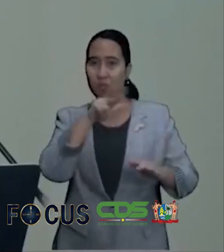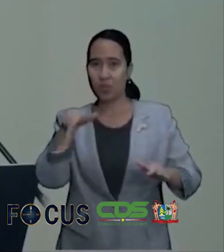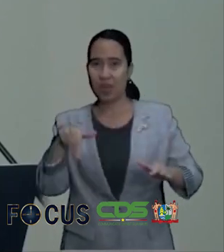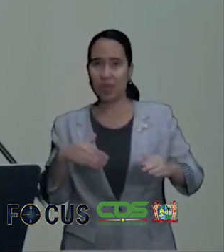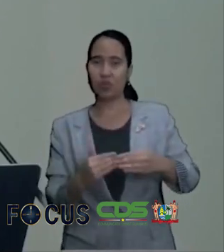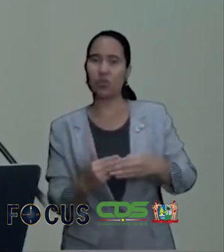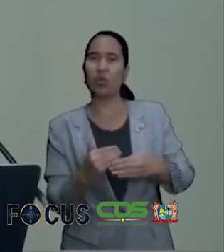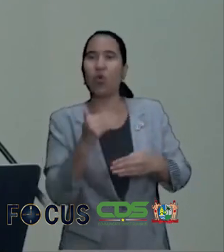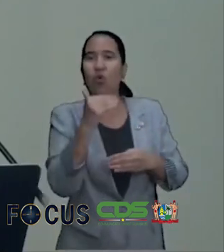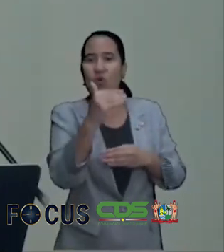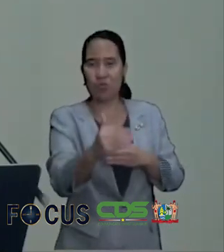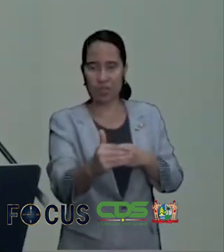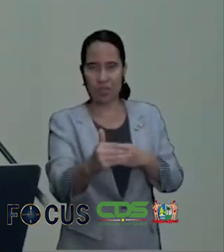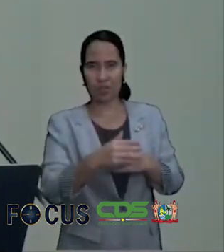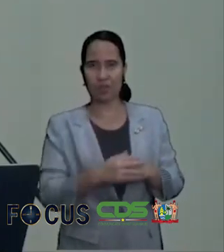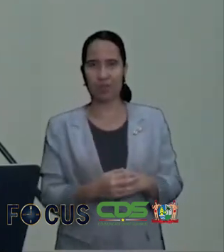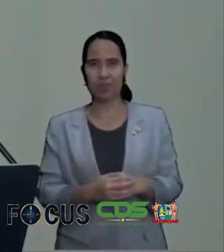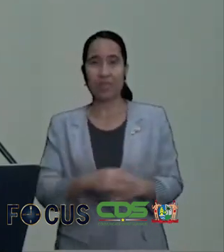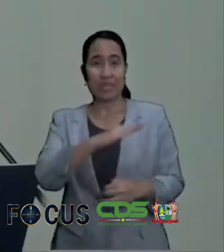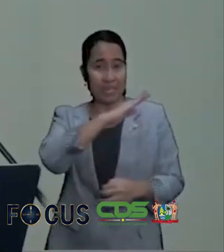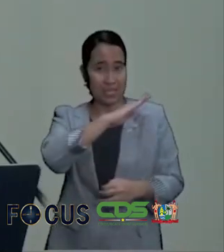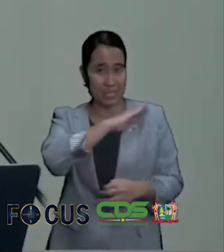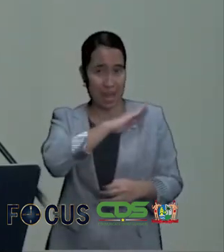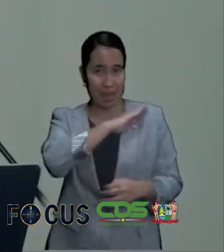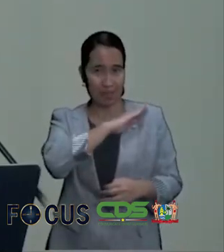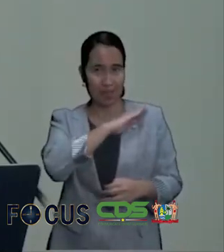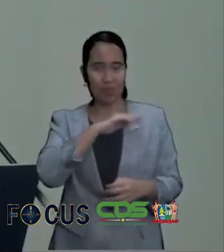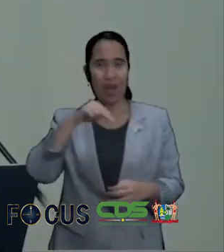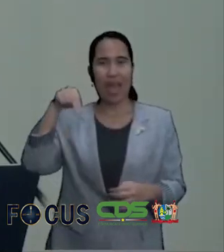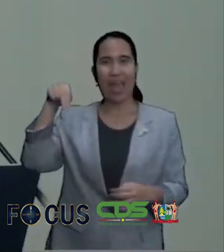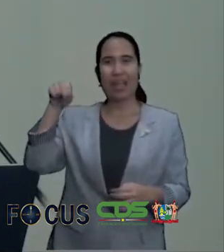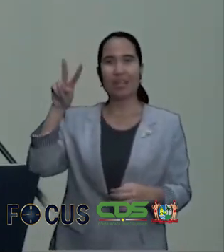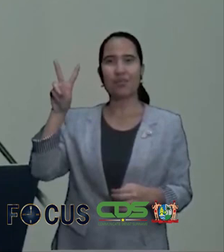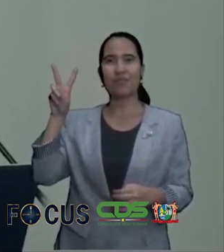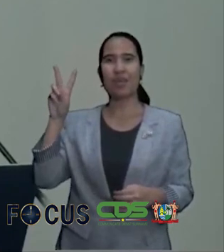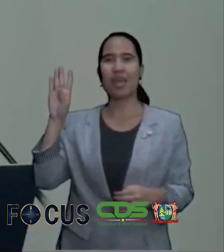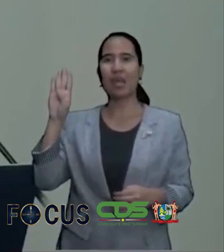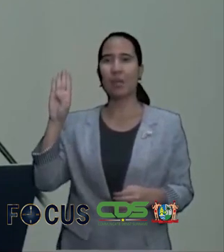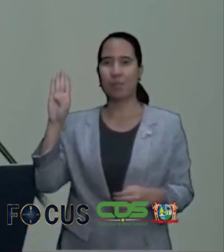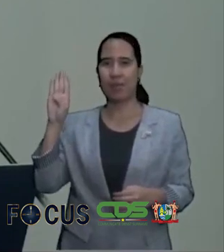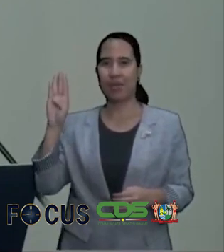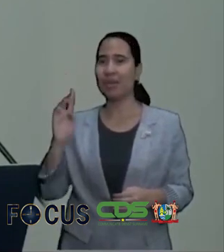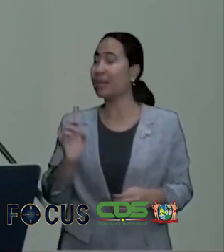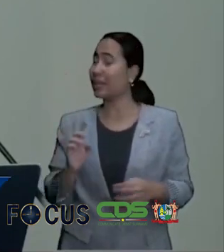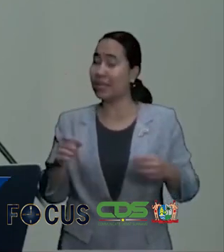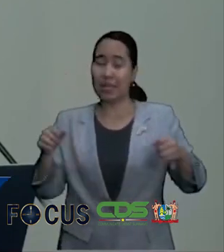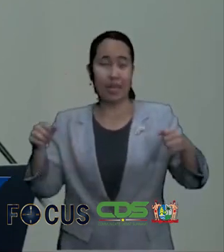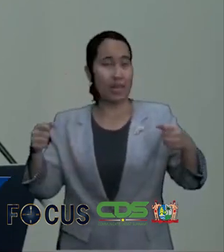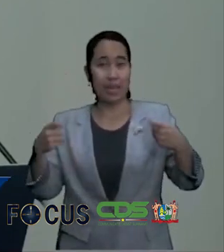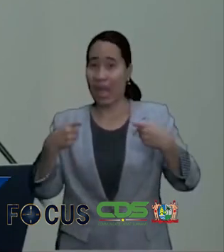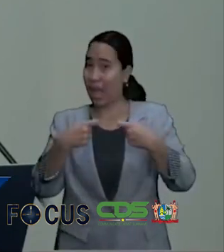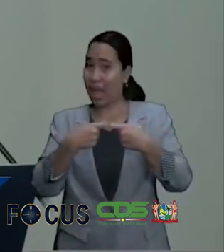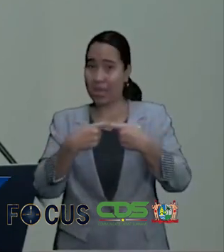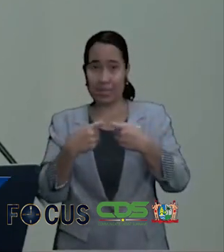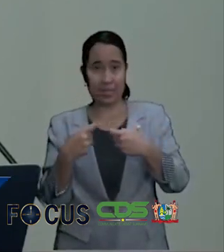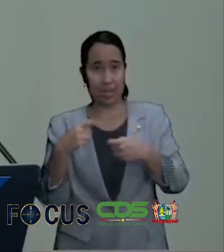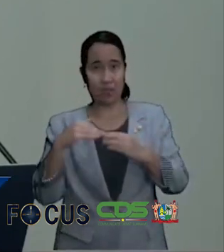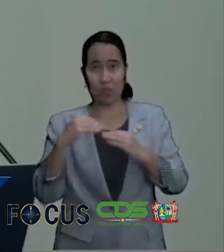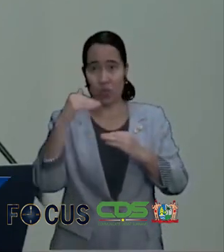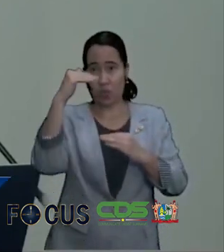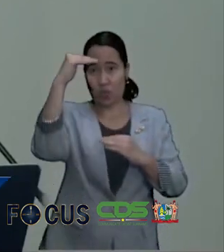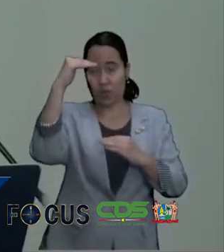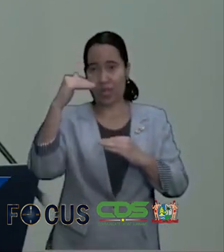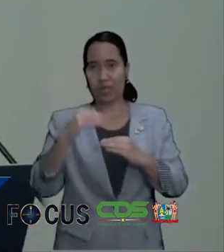maken. Ook hetzelfde geldt voor de NVB. Dus geen extra verhoging of geen